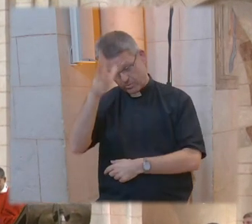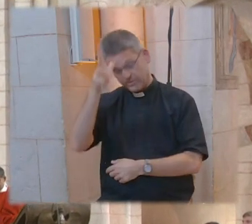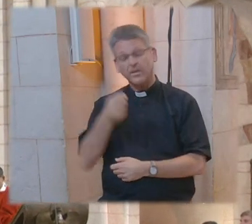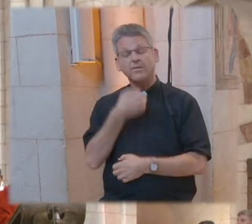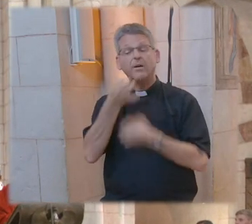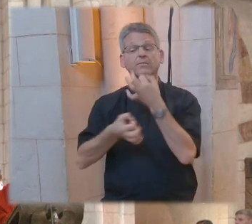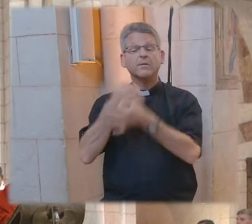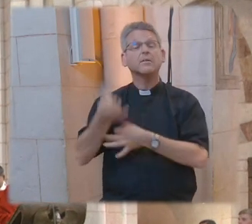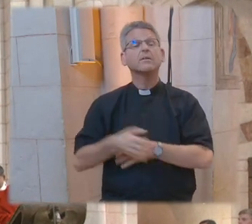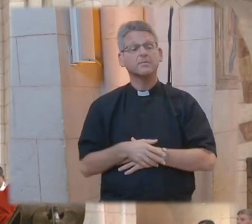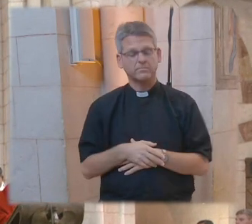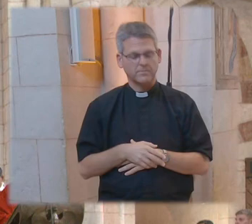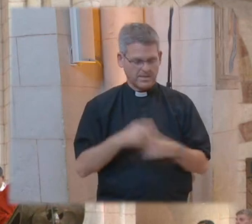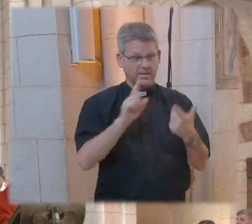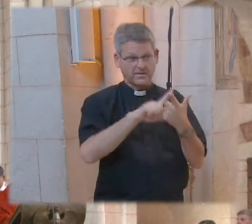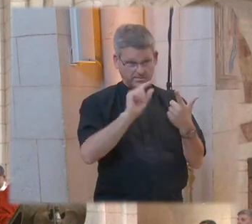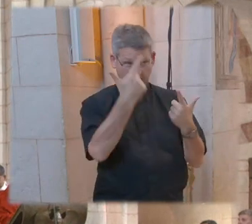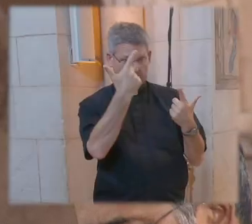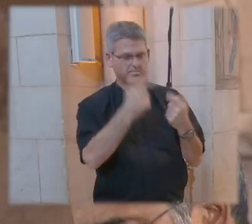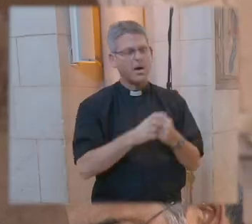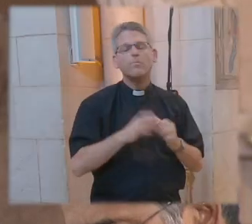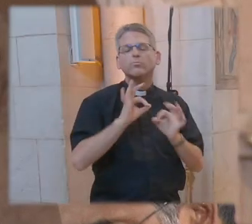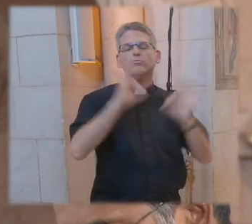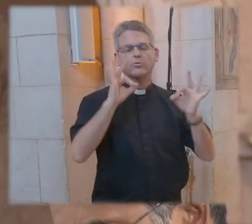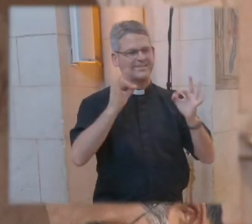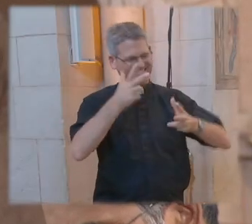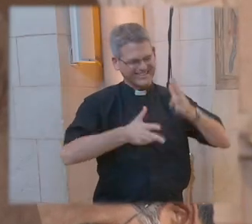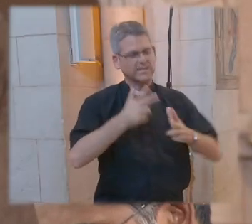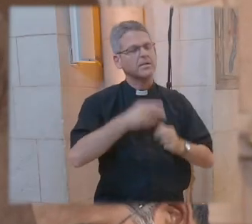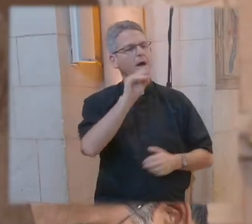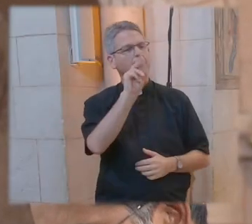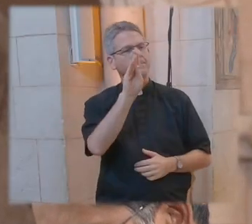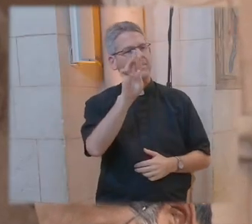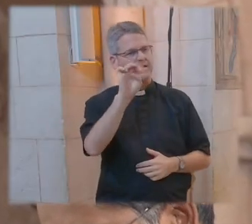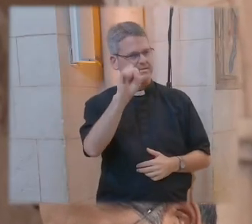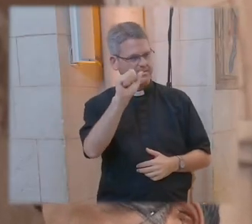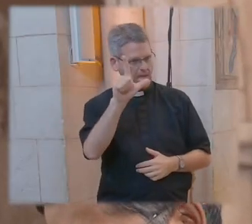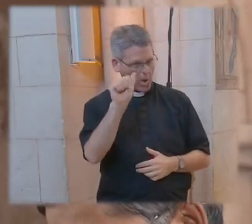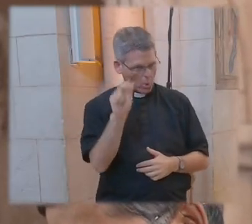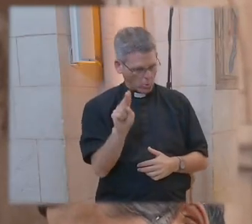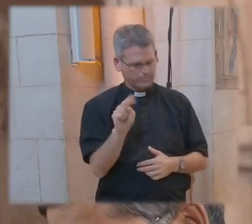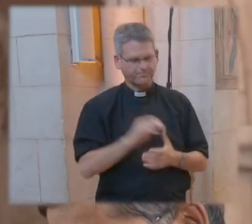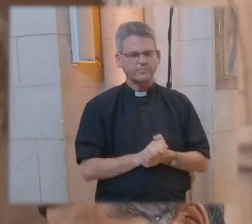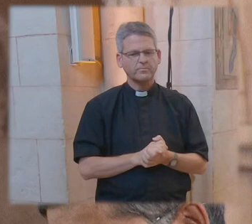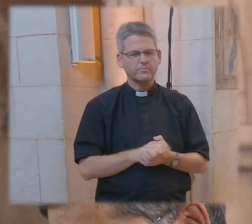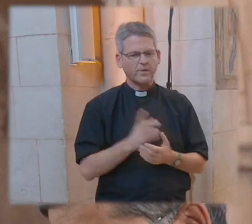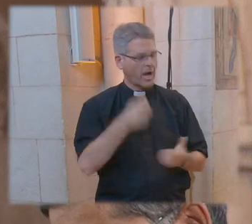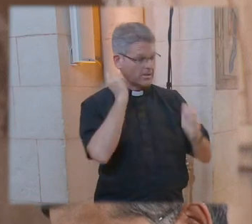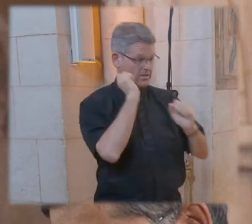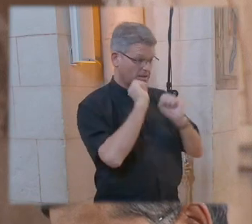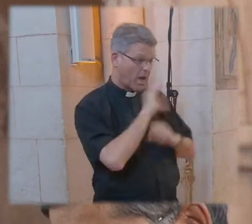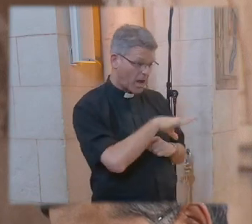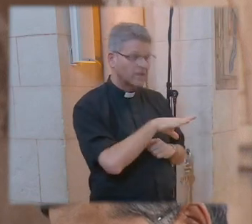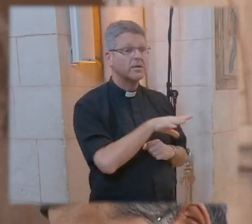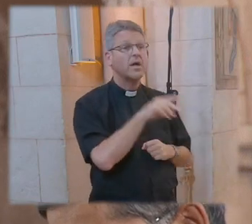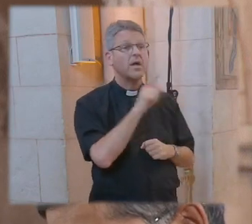zweite Mal wurde er vor einem Sondergericht in Breslau angeklagt wegen Verunglimpfung des